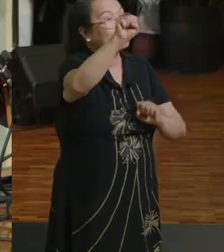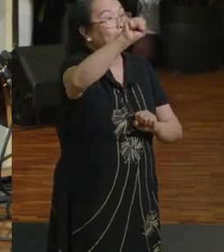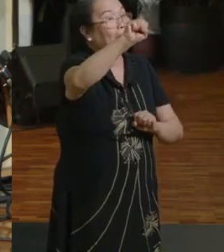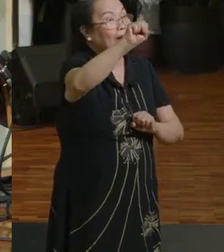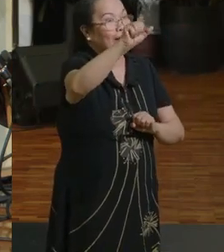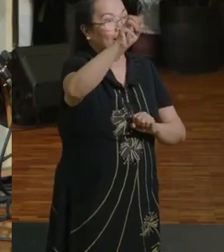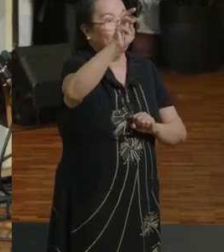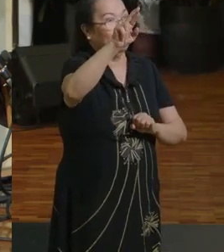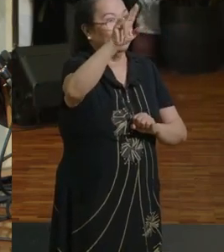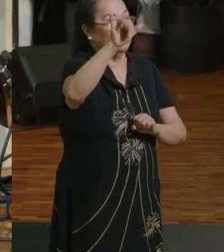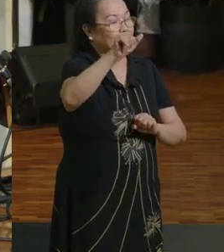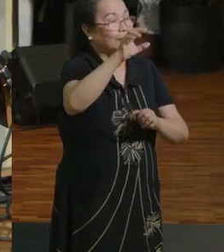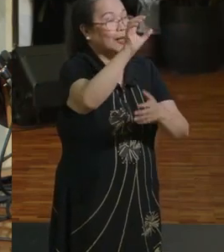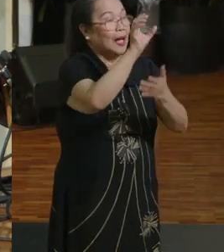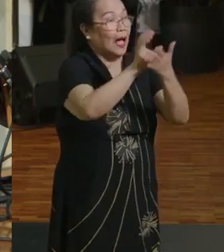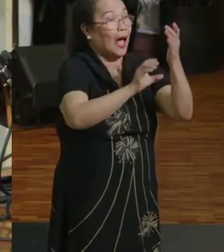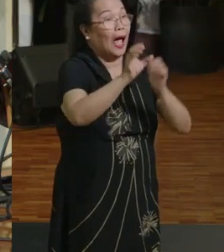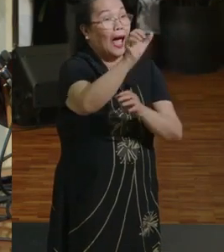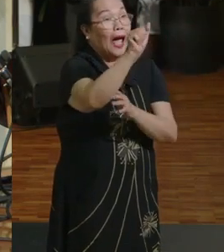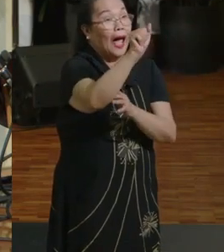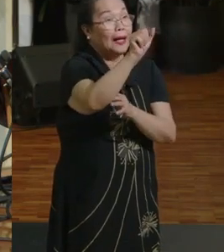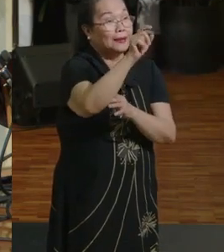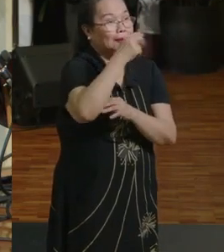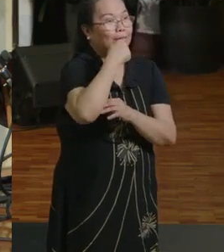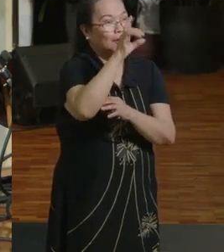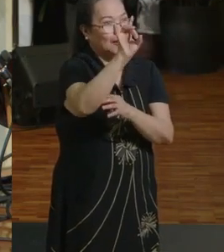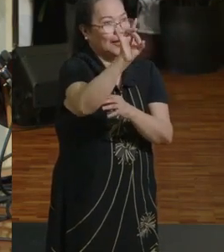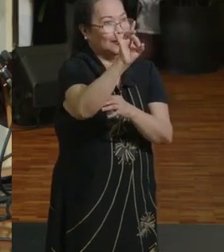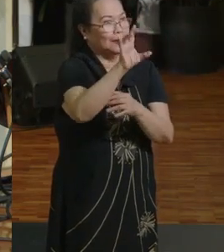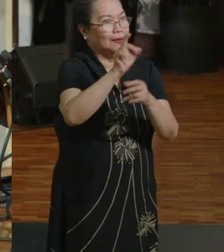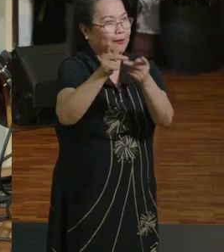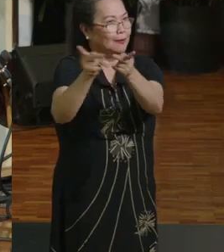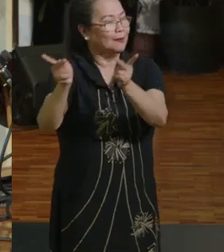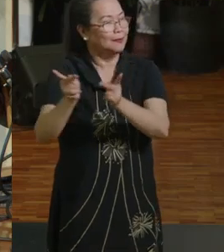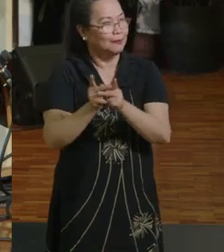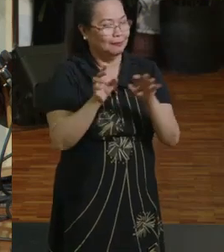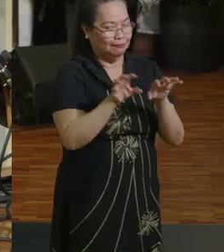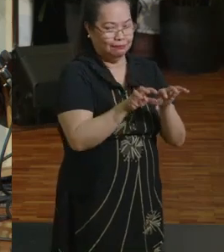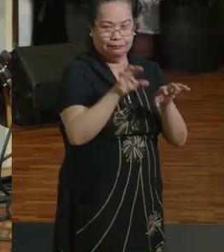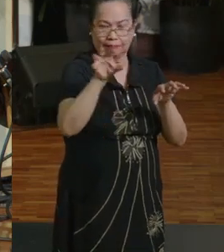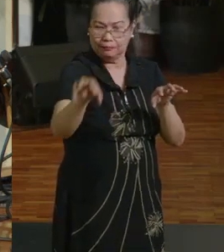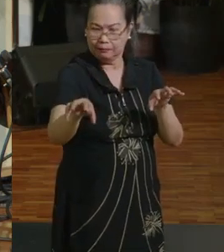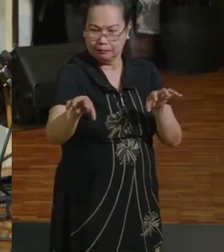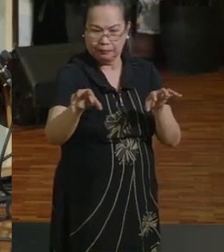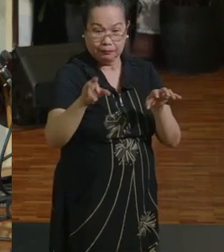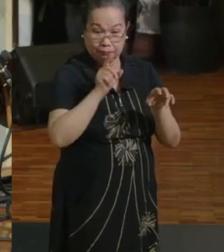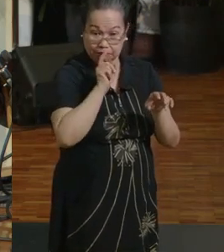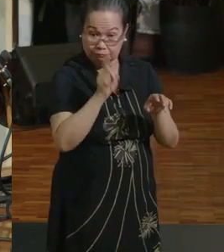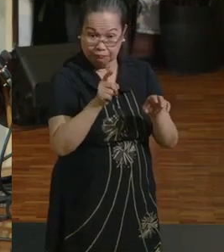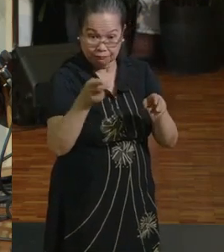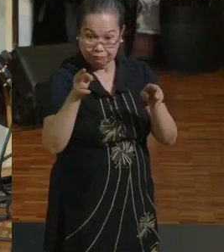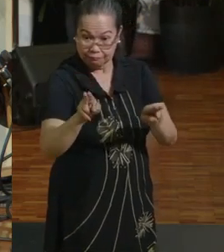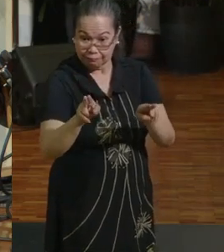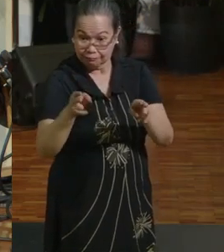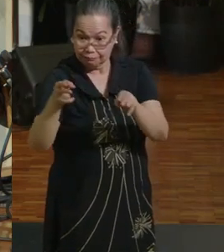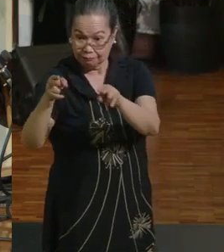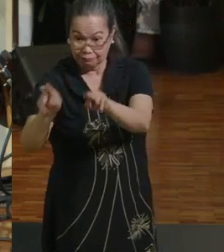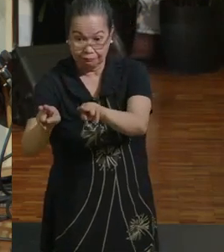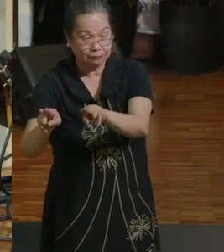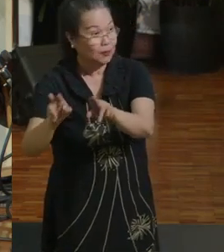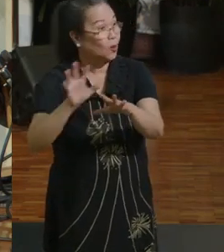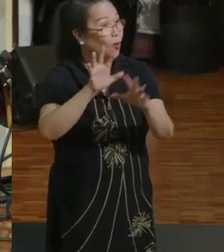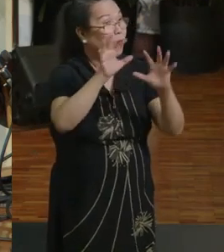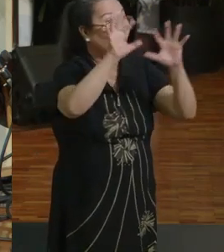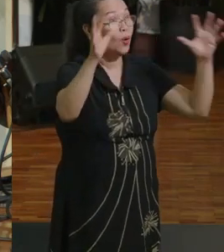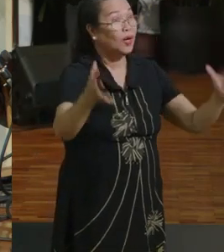8, nasa Samaria na sila. No? Aba, nagkakatotoo. Umabot kaya sa buong